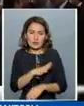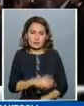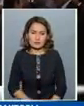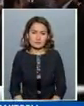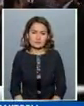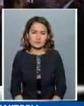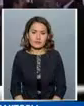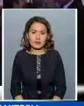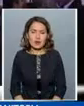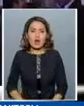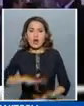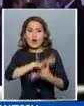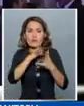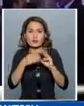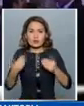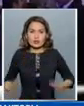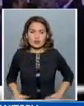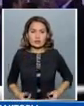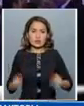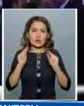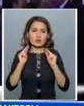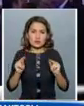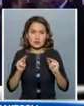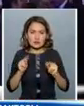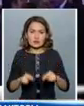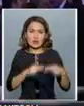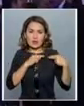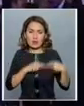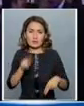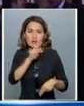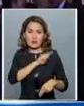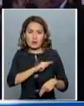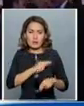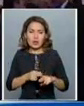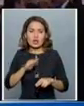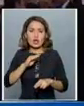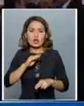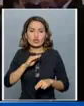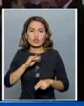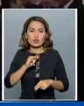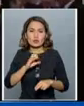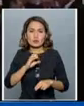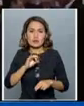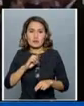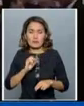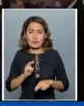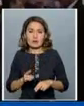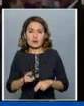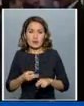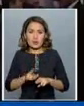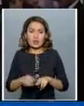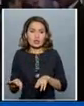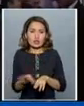Бүкіл өмірін, барлық күш қуатын осы Жүсіпбек Елебековтің өнер жолына құрбан етті.